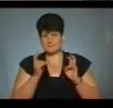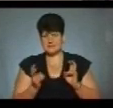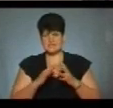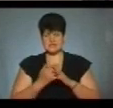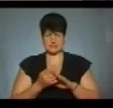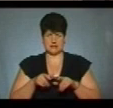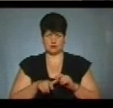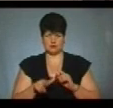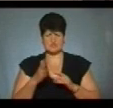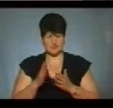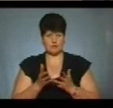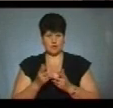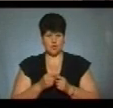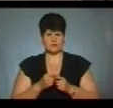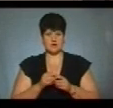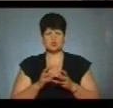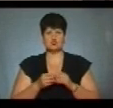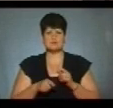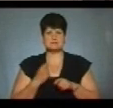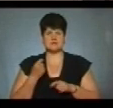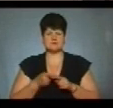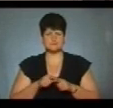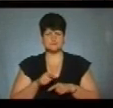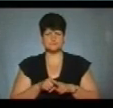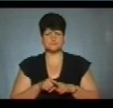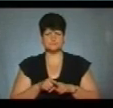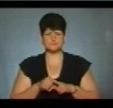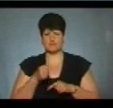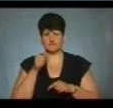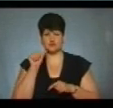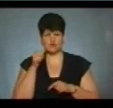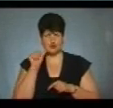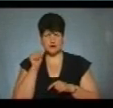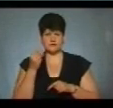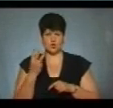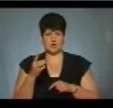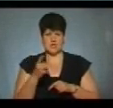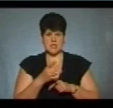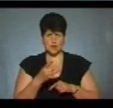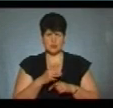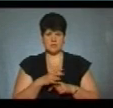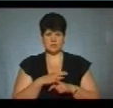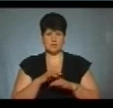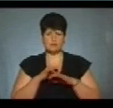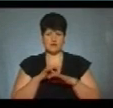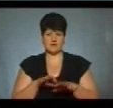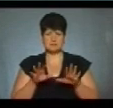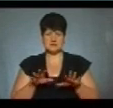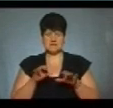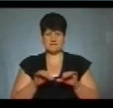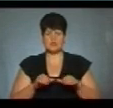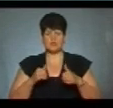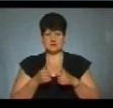підрахована сума збитків від негоди? На даному етапі вчора в 3 районах були проведені місцеві